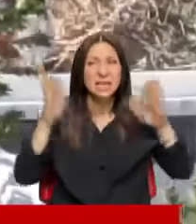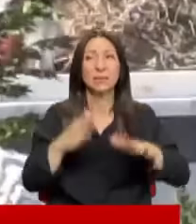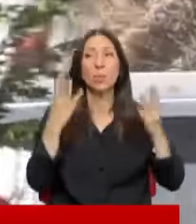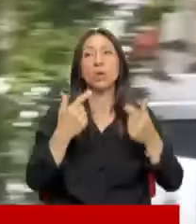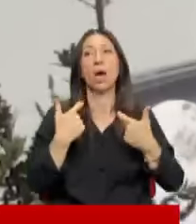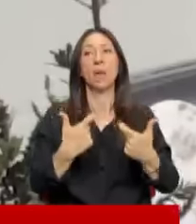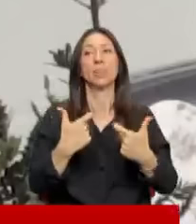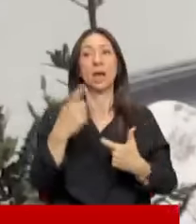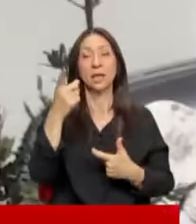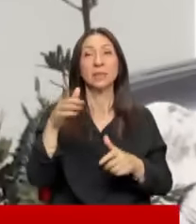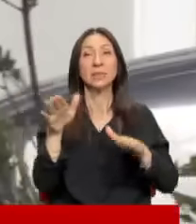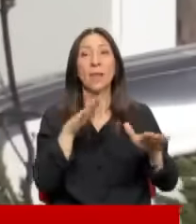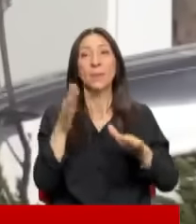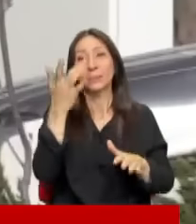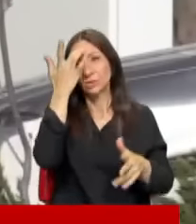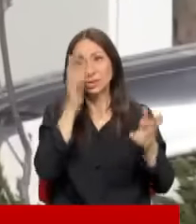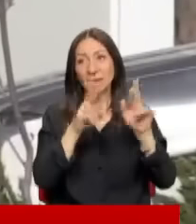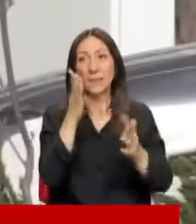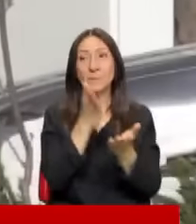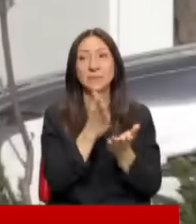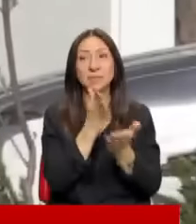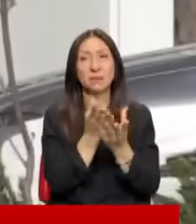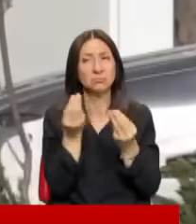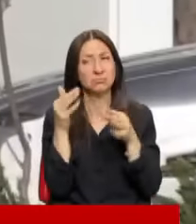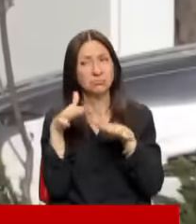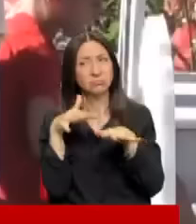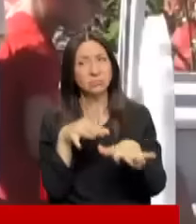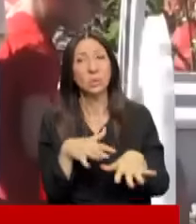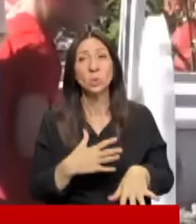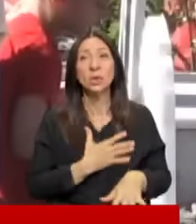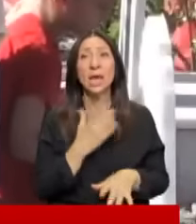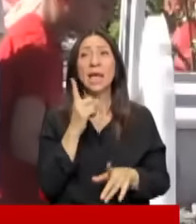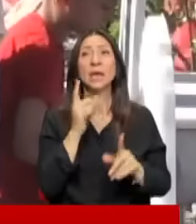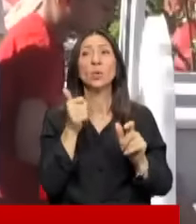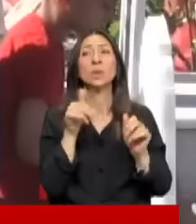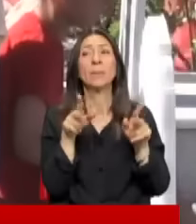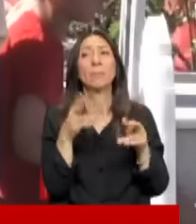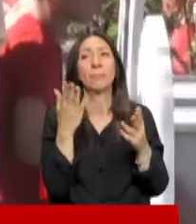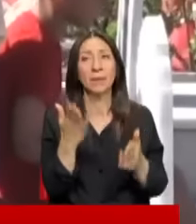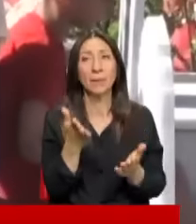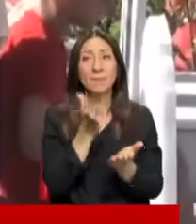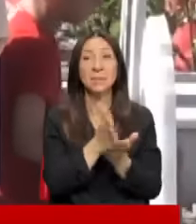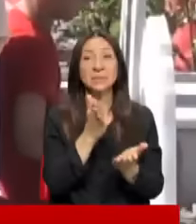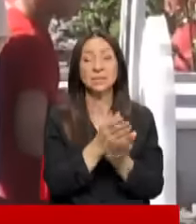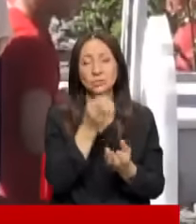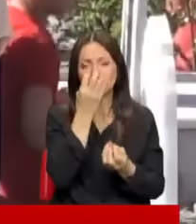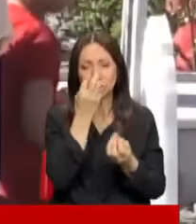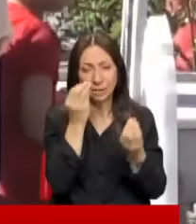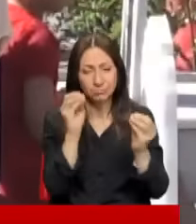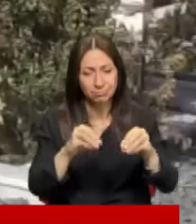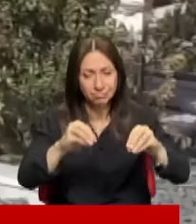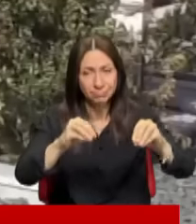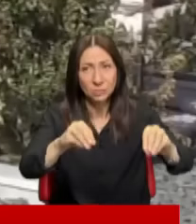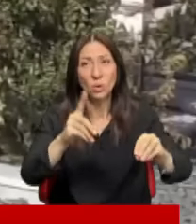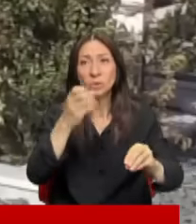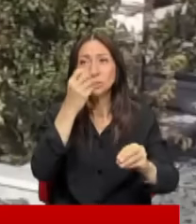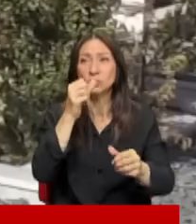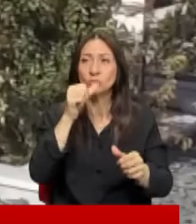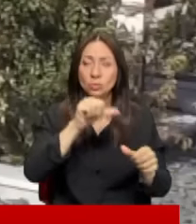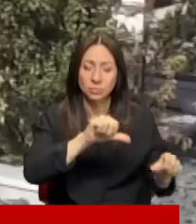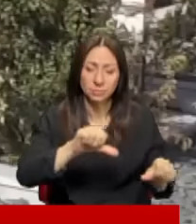olduğu Hatay'da deprem şehitleri mezarlığı doldu taştı. Acı ilk günkü gibi tazeydi. Mezarlara çiçekler bırakıldı, o